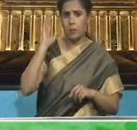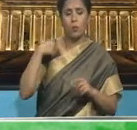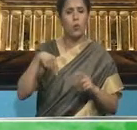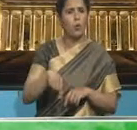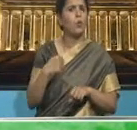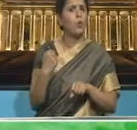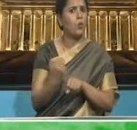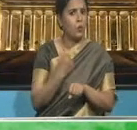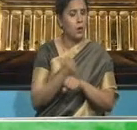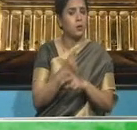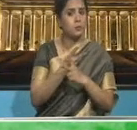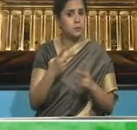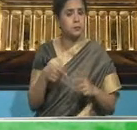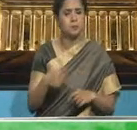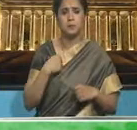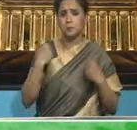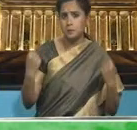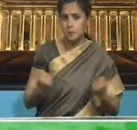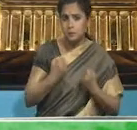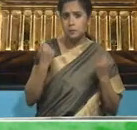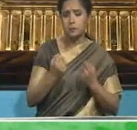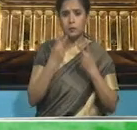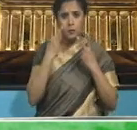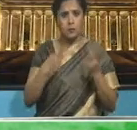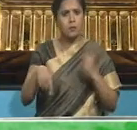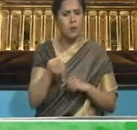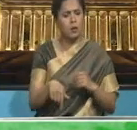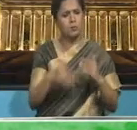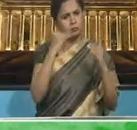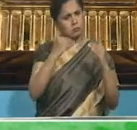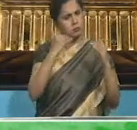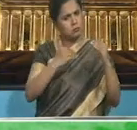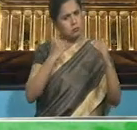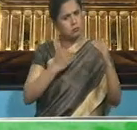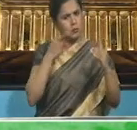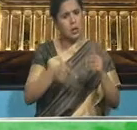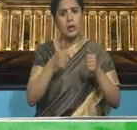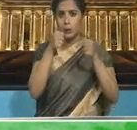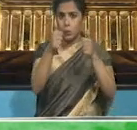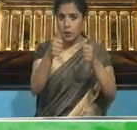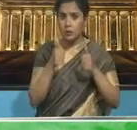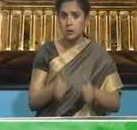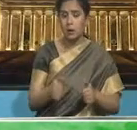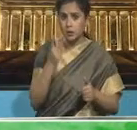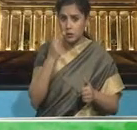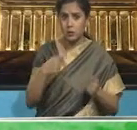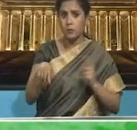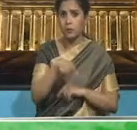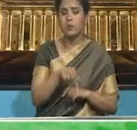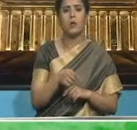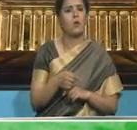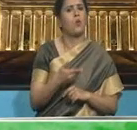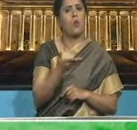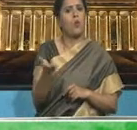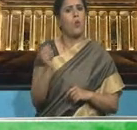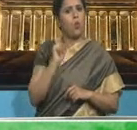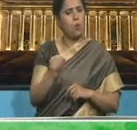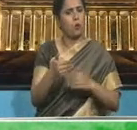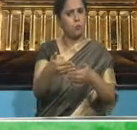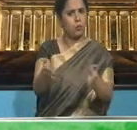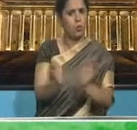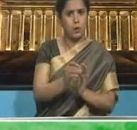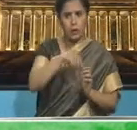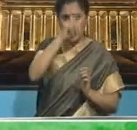गए प्रयासों की श्रृंखला के परिणाम स्वरूप अब विश्व समुदाय भारत